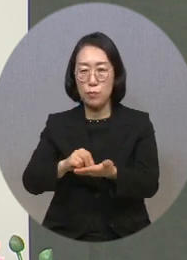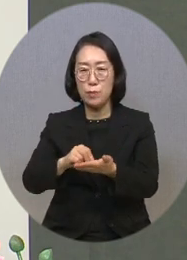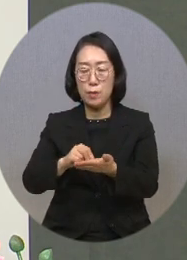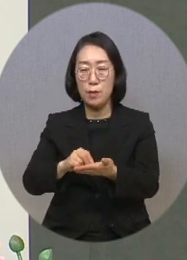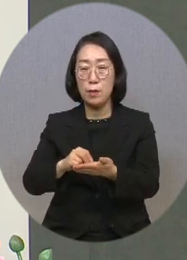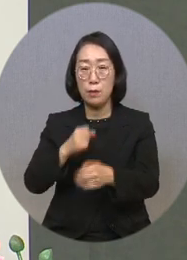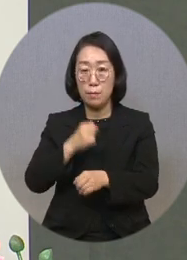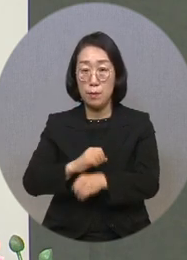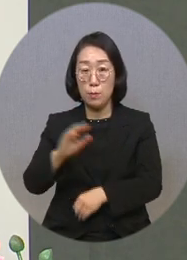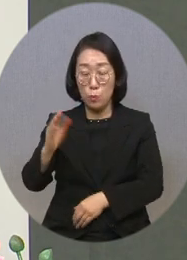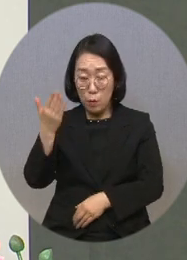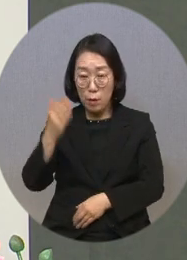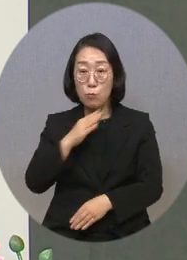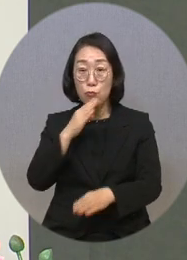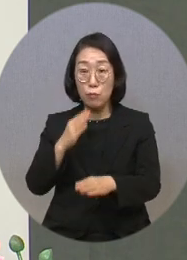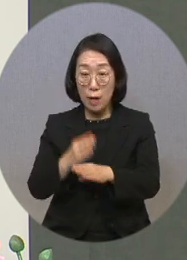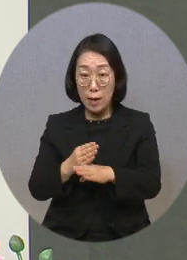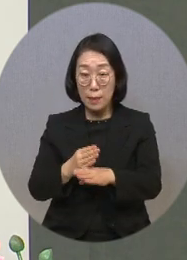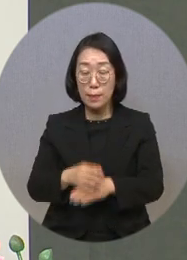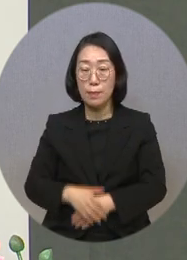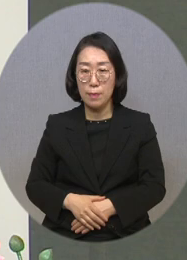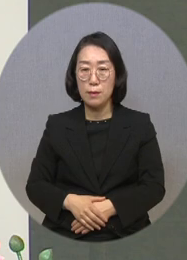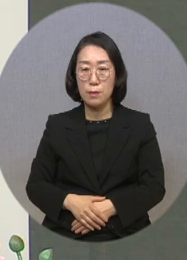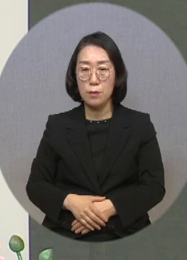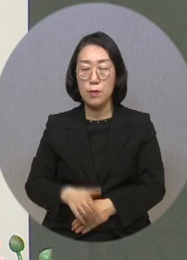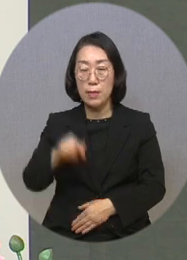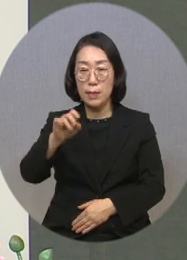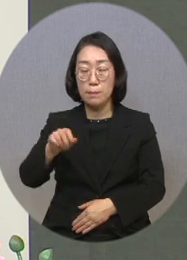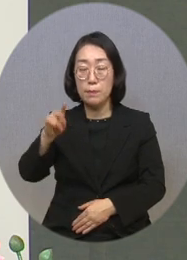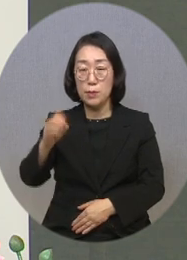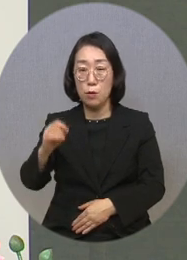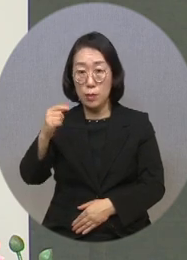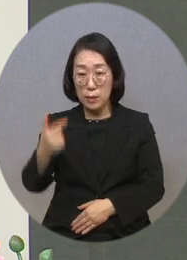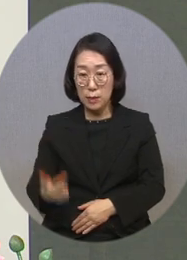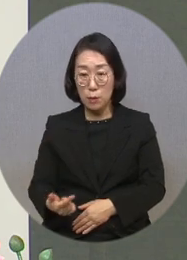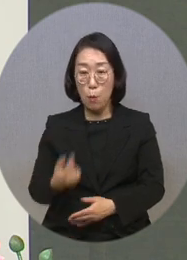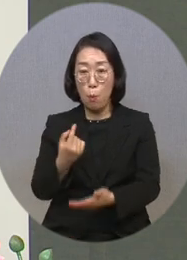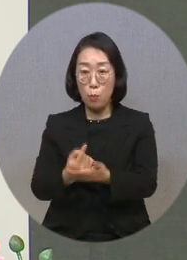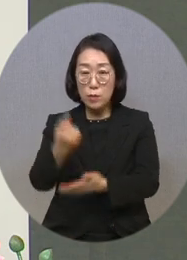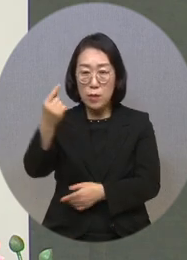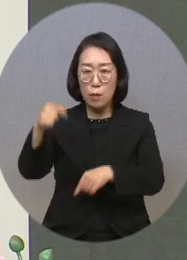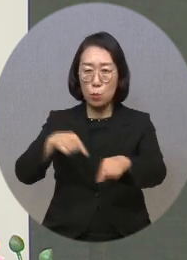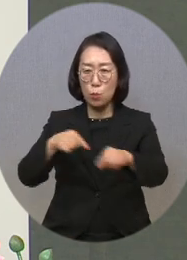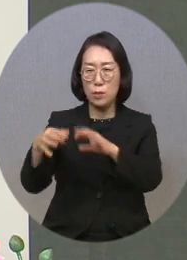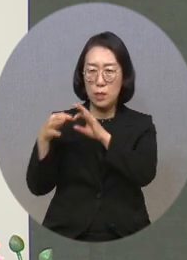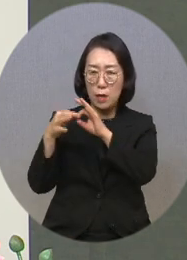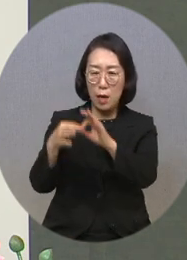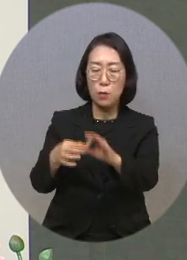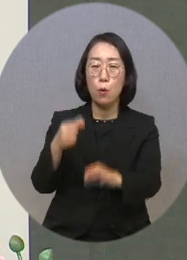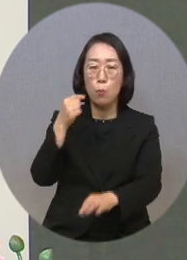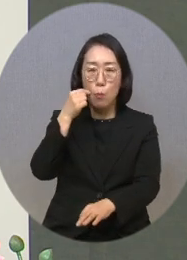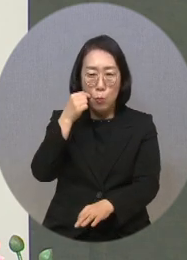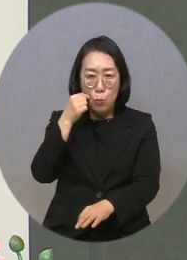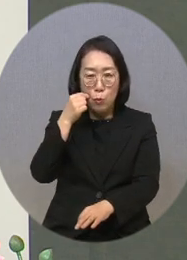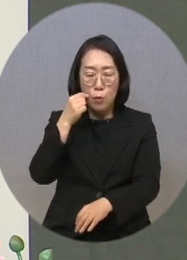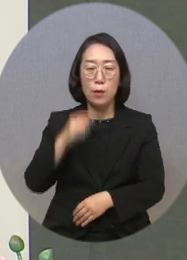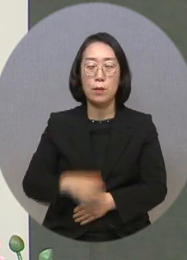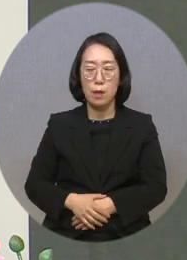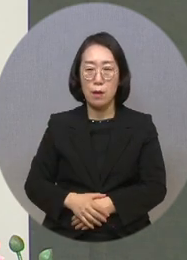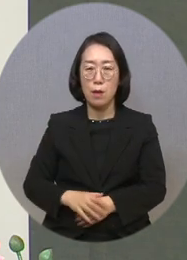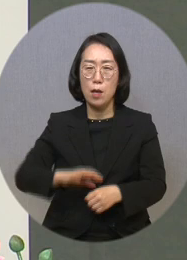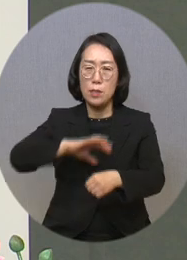북한에서도 김정은만 가지고 체제 유지는 안 할 것이다. 네. 라는 여러 가지 국제적인